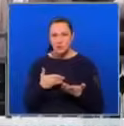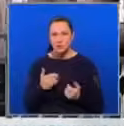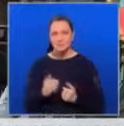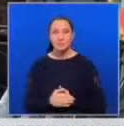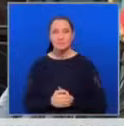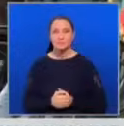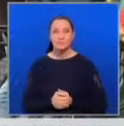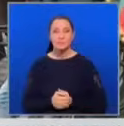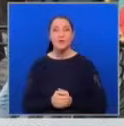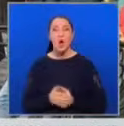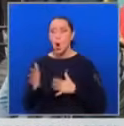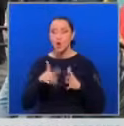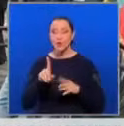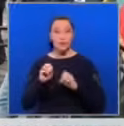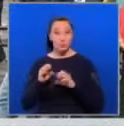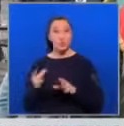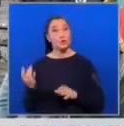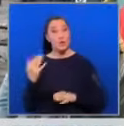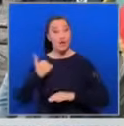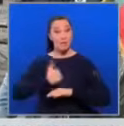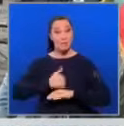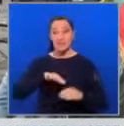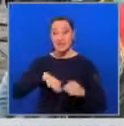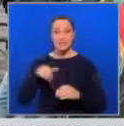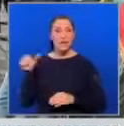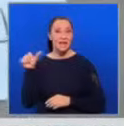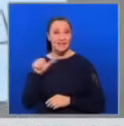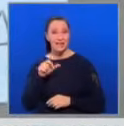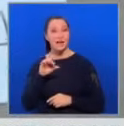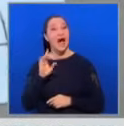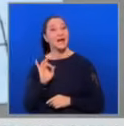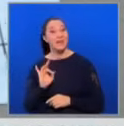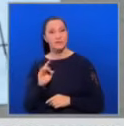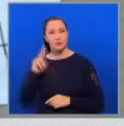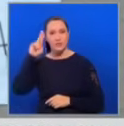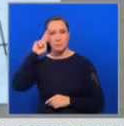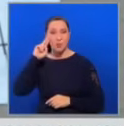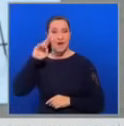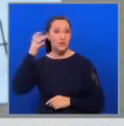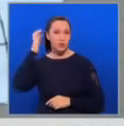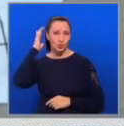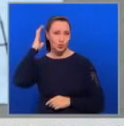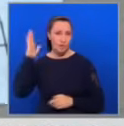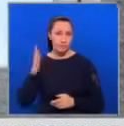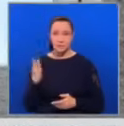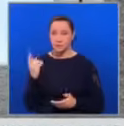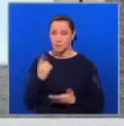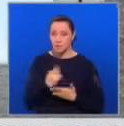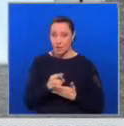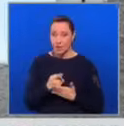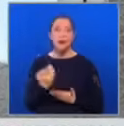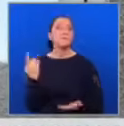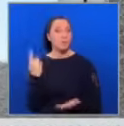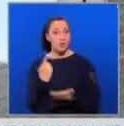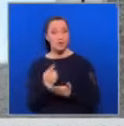инана хората не допускат новия кметски наместник александра рачева да изпълнява служебните си задължения те